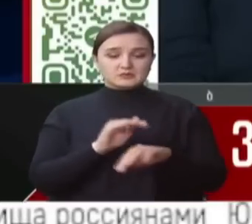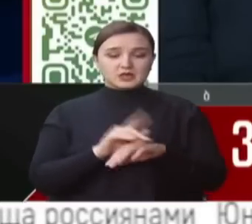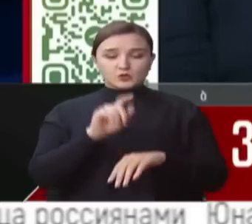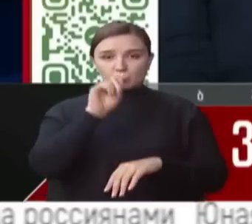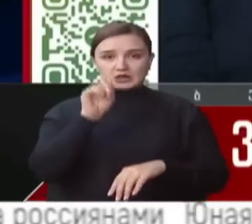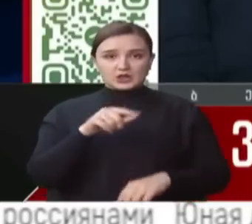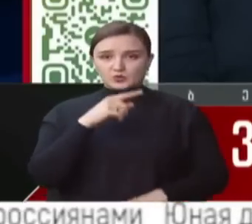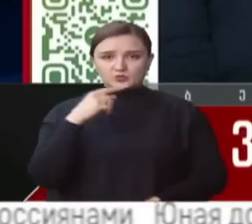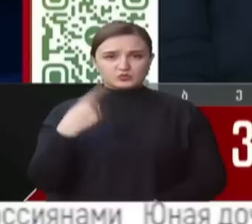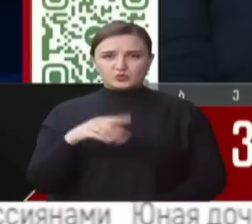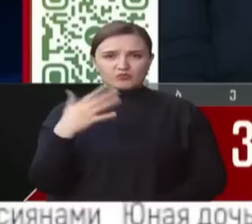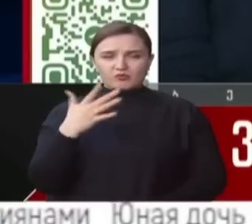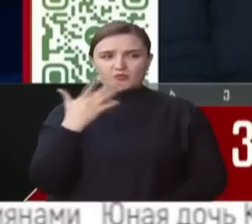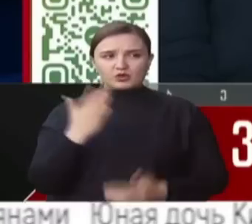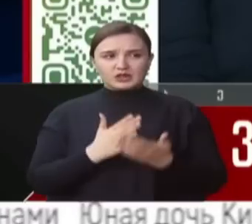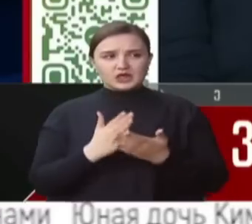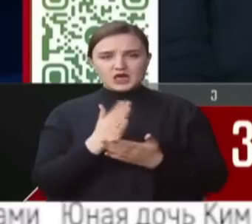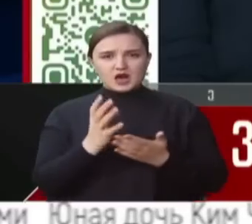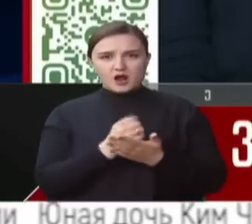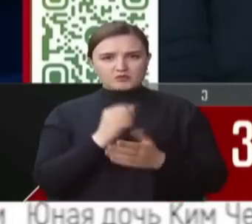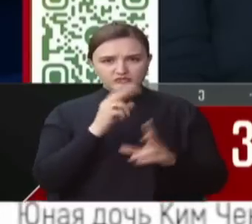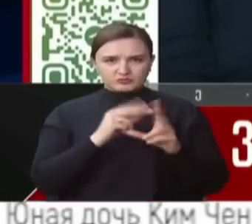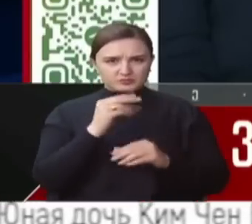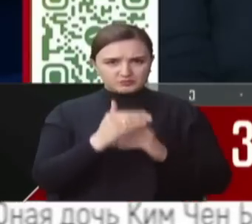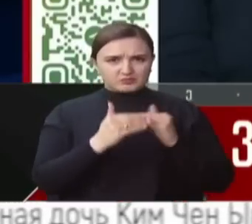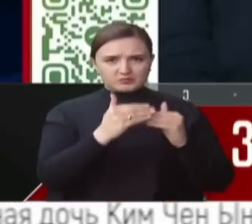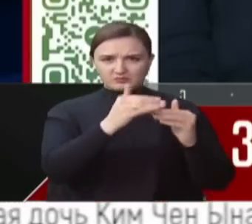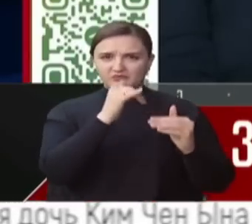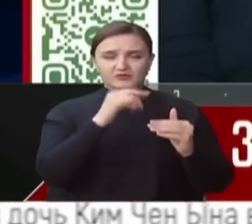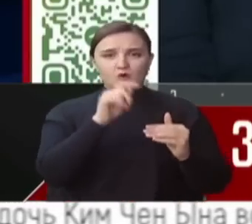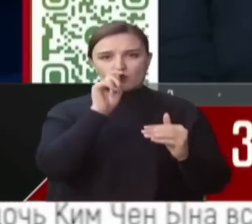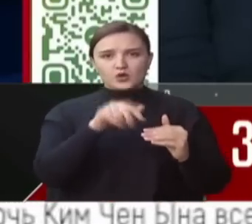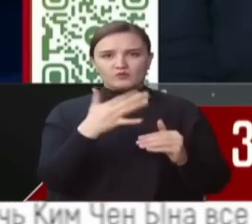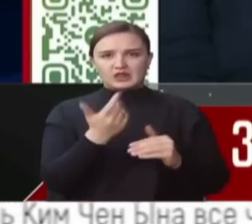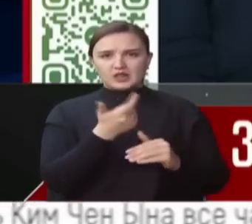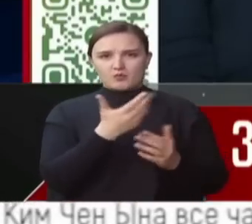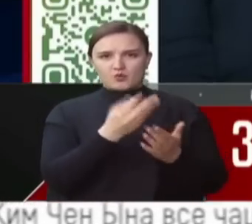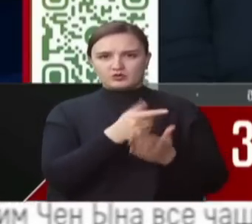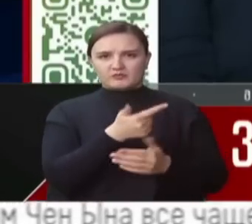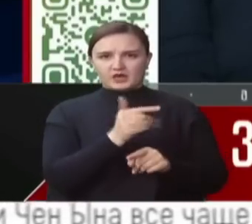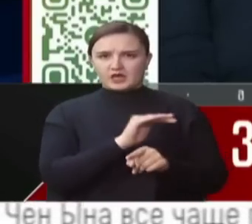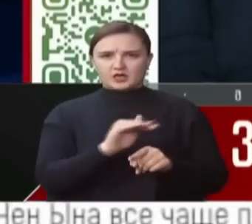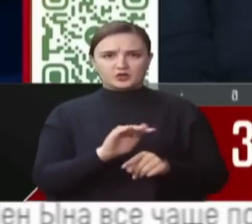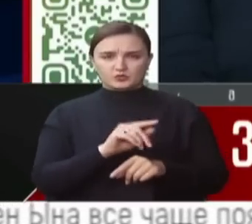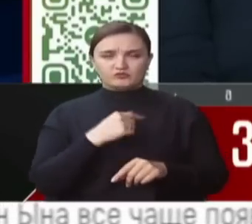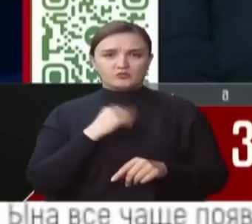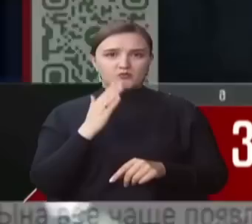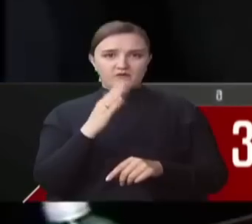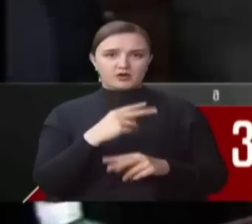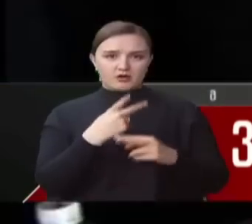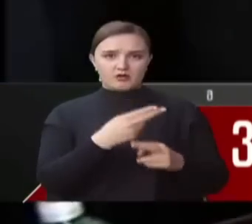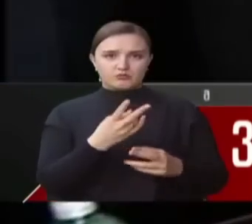și ruseț agarax, politicuri gamar jobis șansi, Ucrainis realuri teamu ukideblobis garantia, cuen momovat și unde mi-o acționat